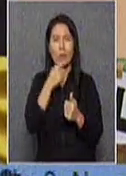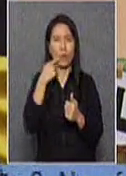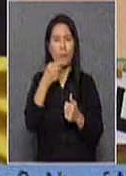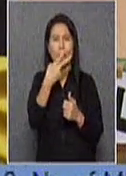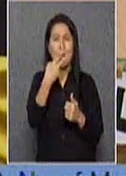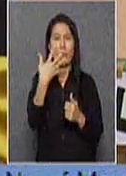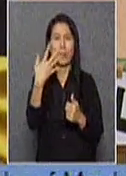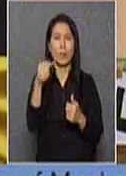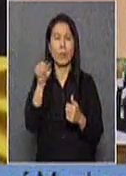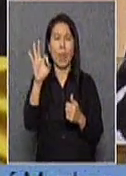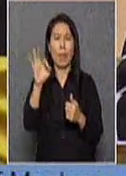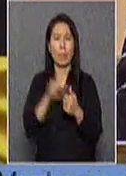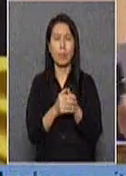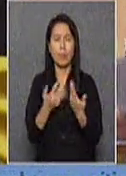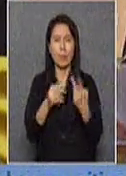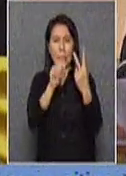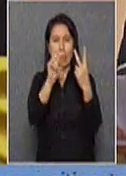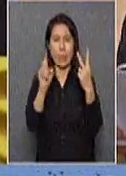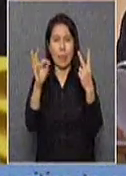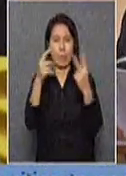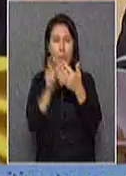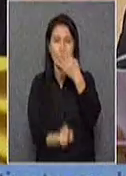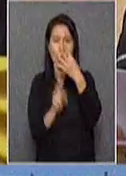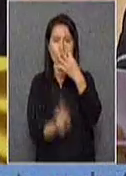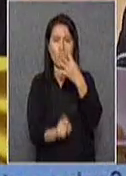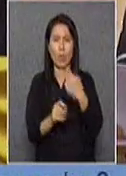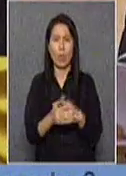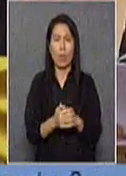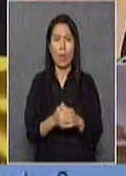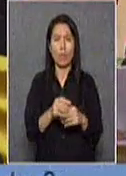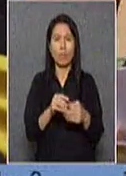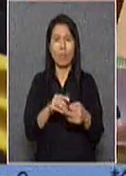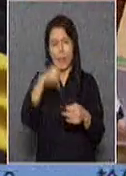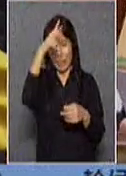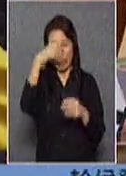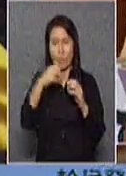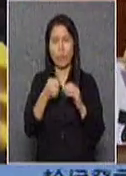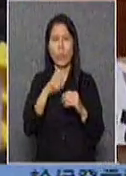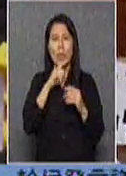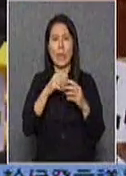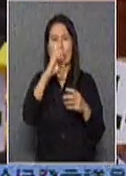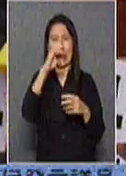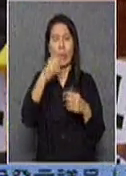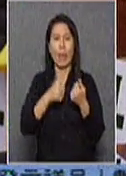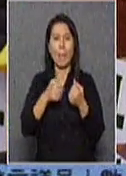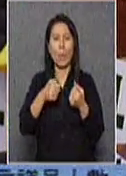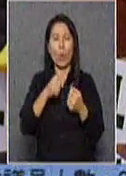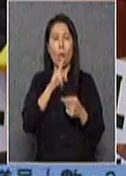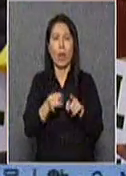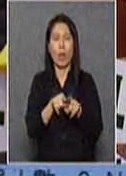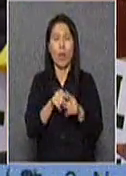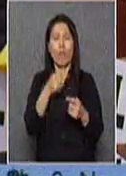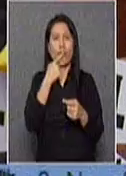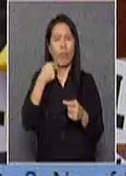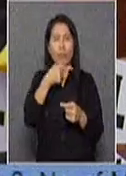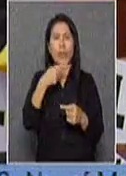-25.3， 2013年的4月呢，陳茂波的淨支持度呢是-28，